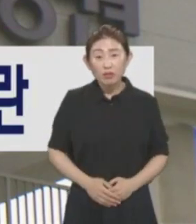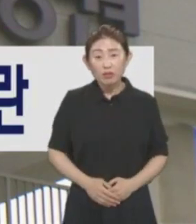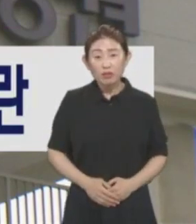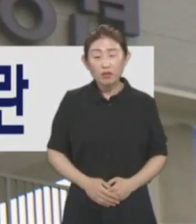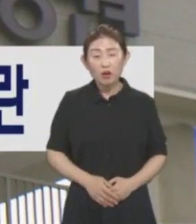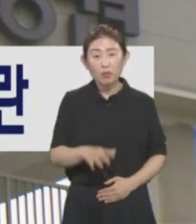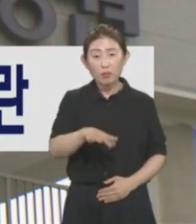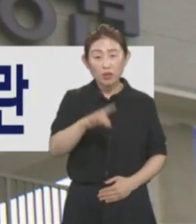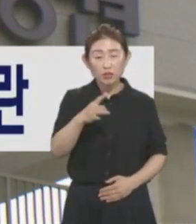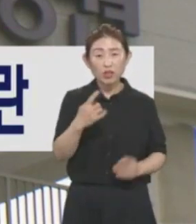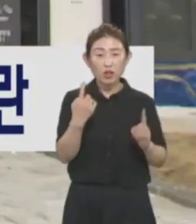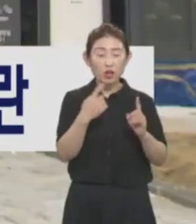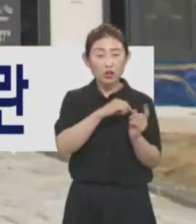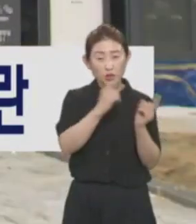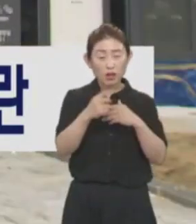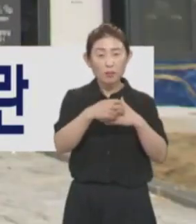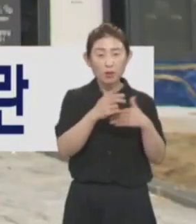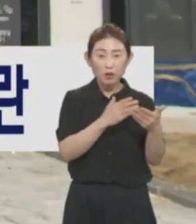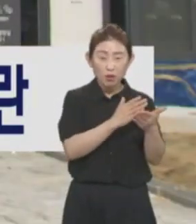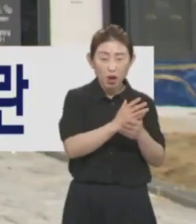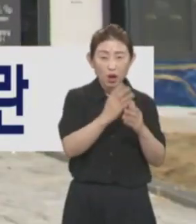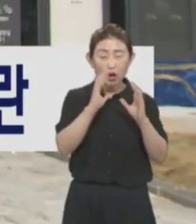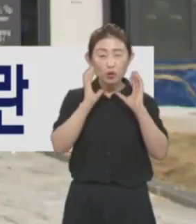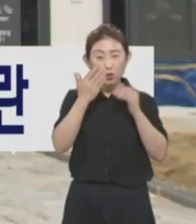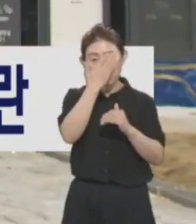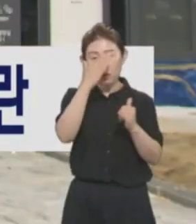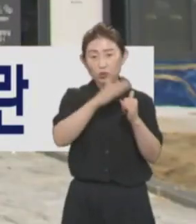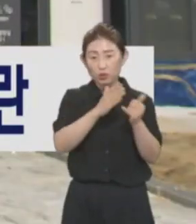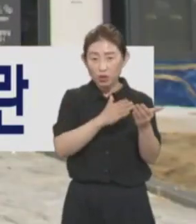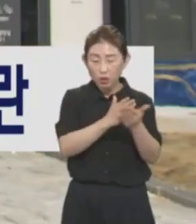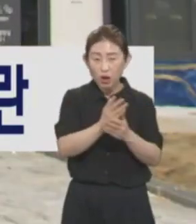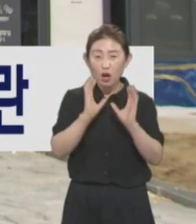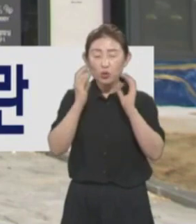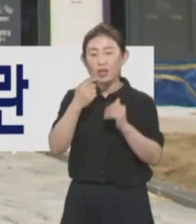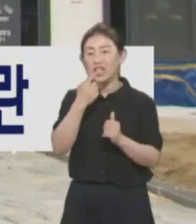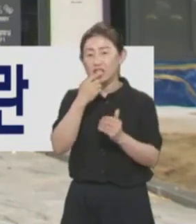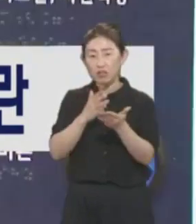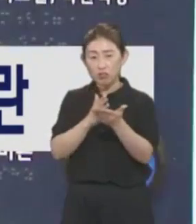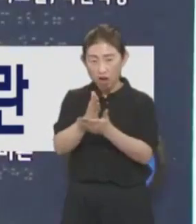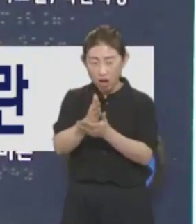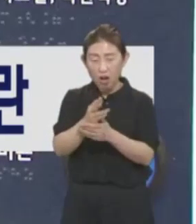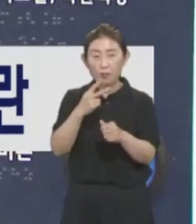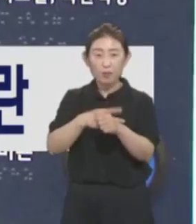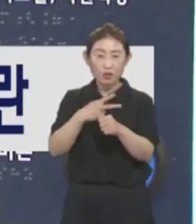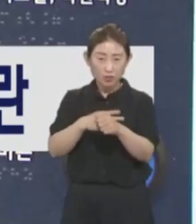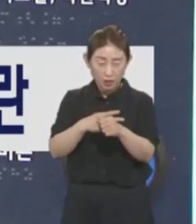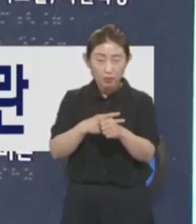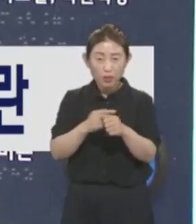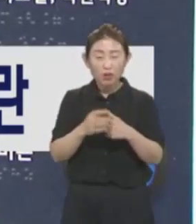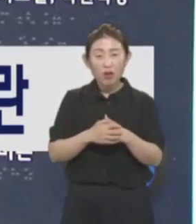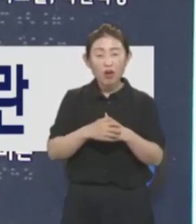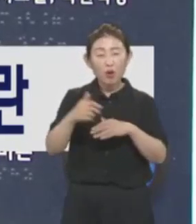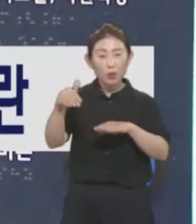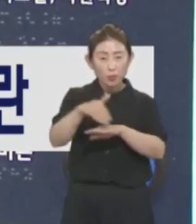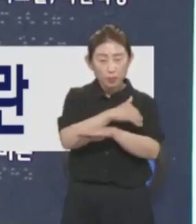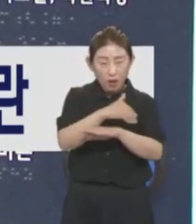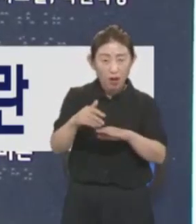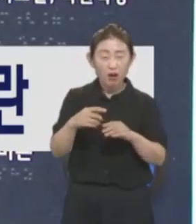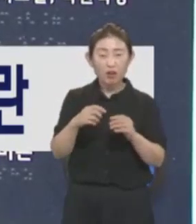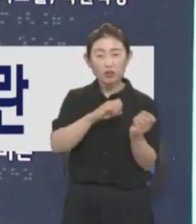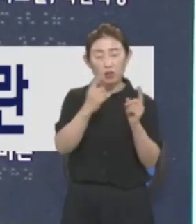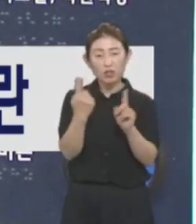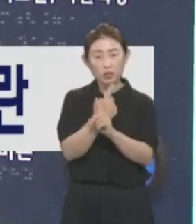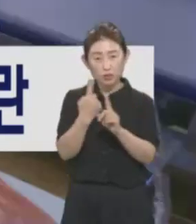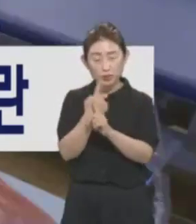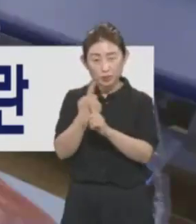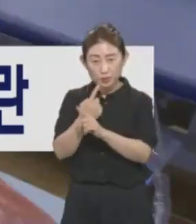공공어린이재활병원은 우선 재활의학과와 소아청소년과, 소아치과 등 확보된 의료진을 중심으로 외래진료와 재활치료를